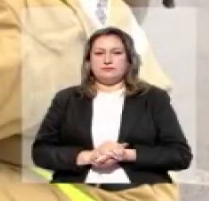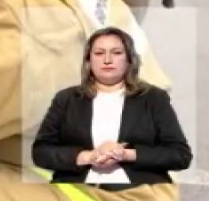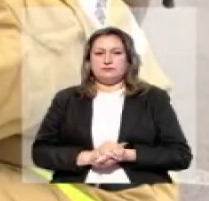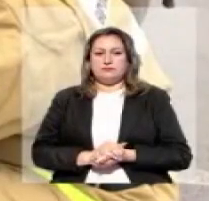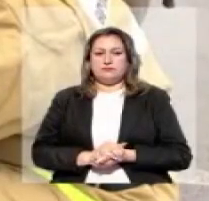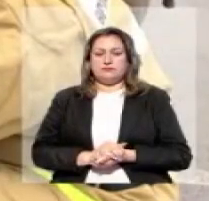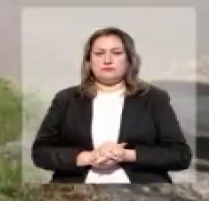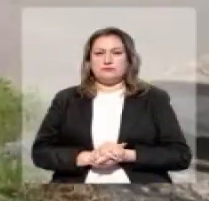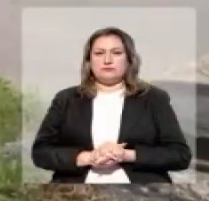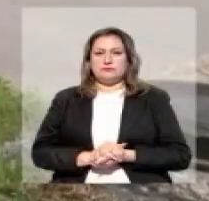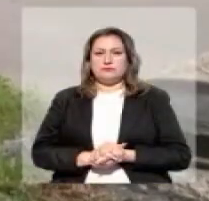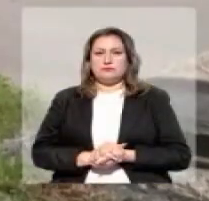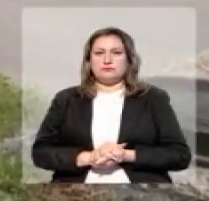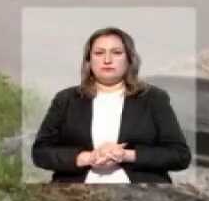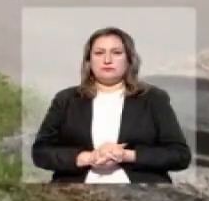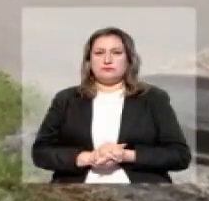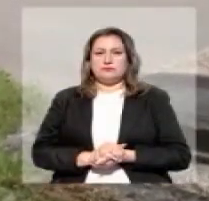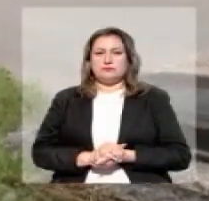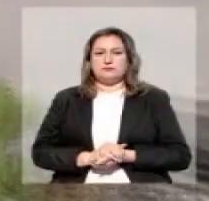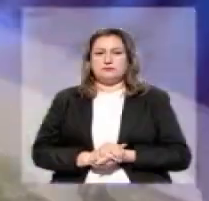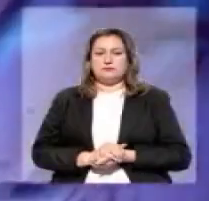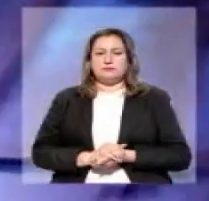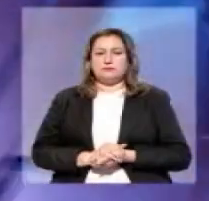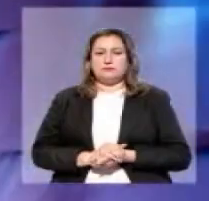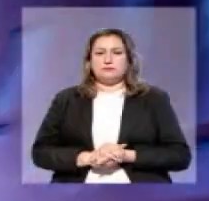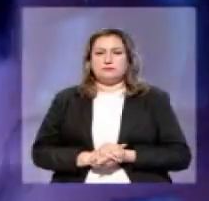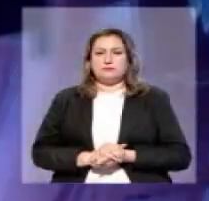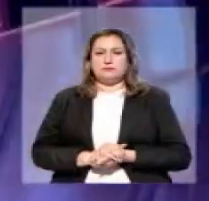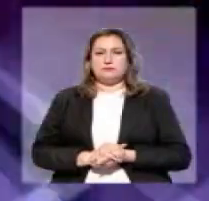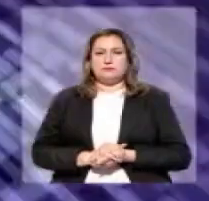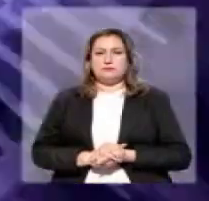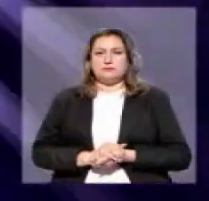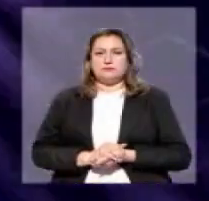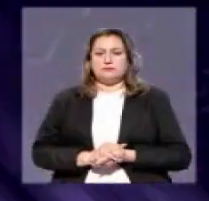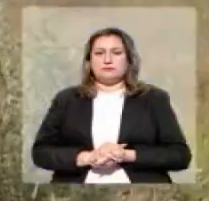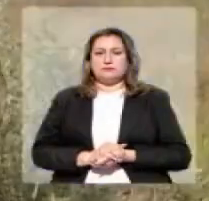қызметкерлері кезекті оқу-жаттығу жиынын өткізді.